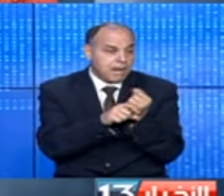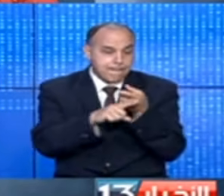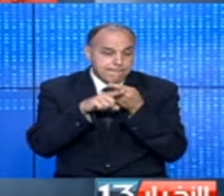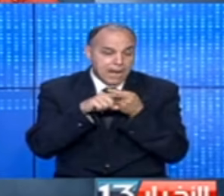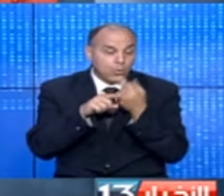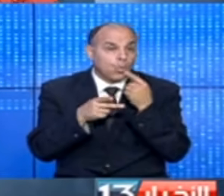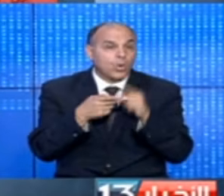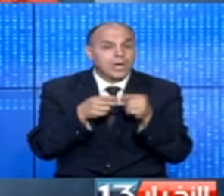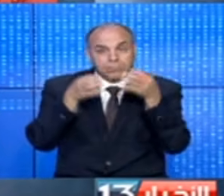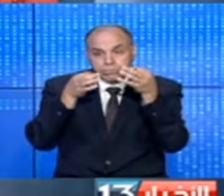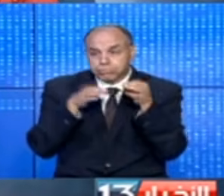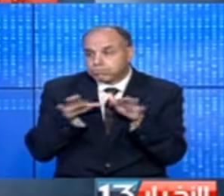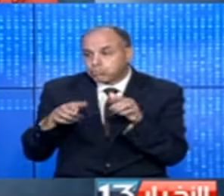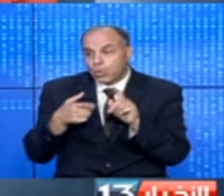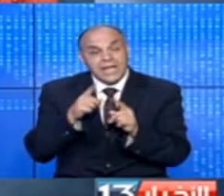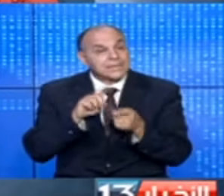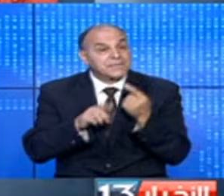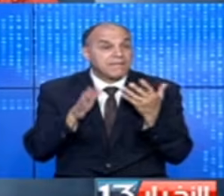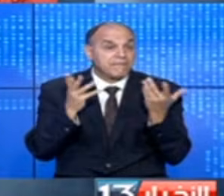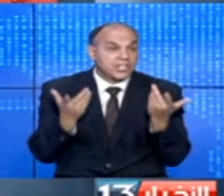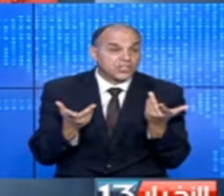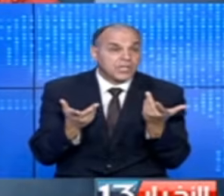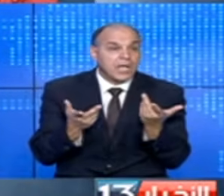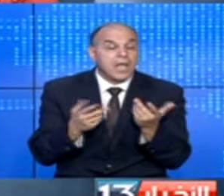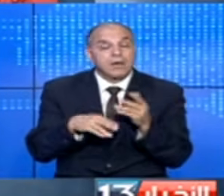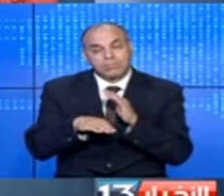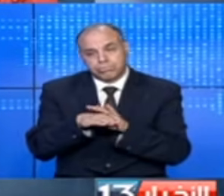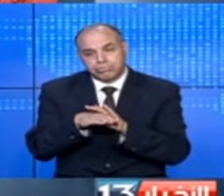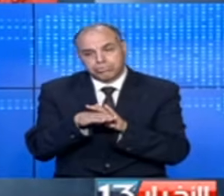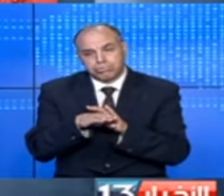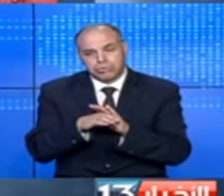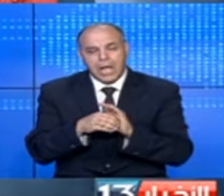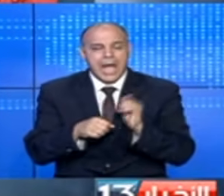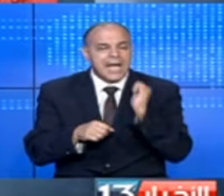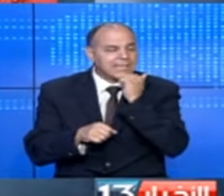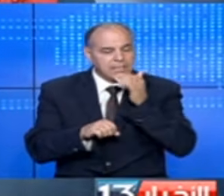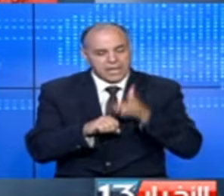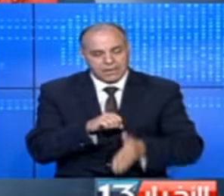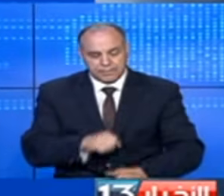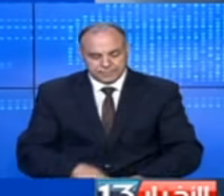مشترك لتحديد الإجراءات الخصوصية بمناسبة عيد الأضحى.